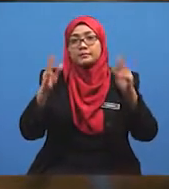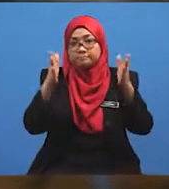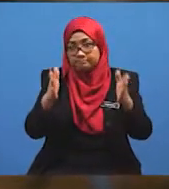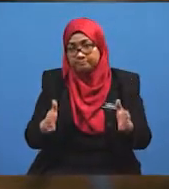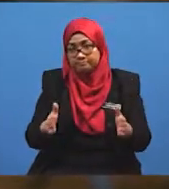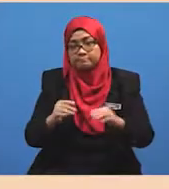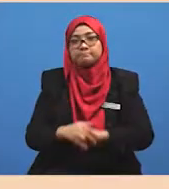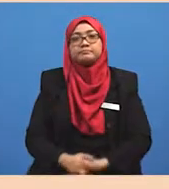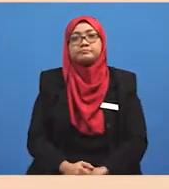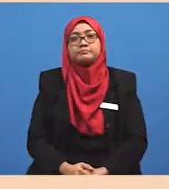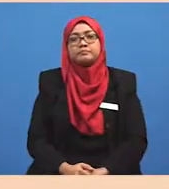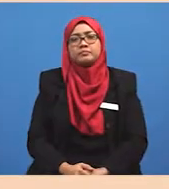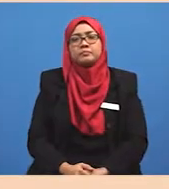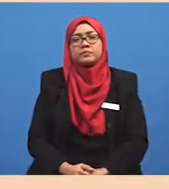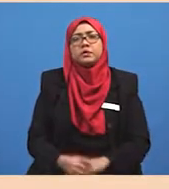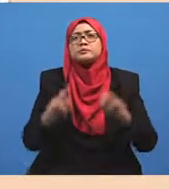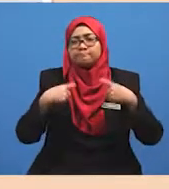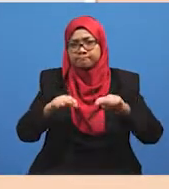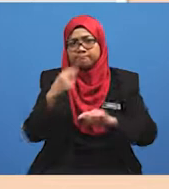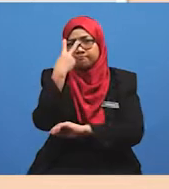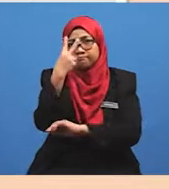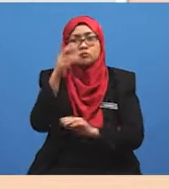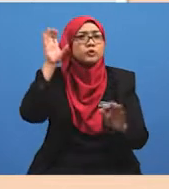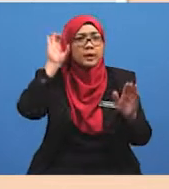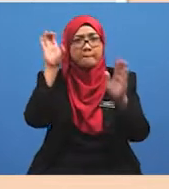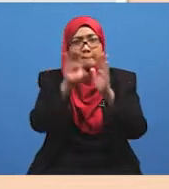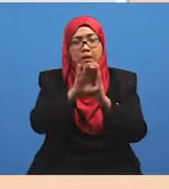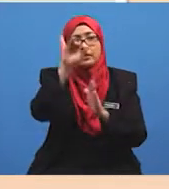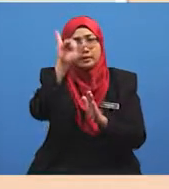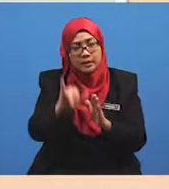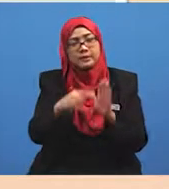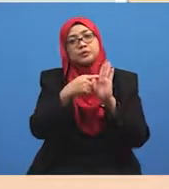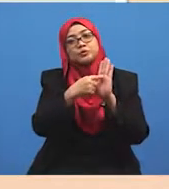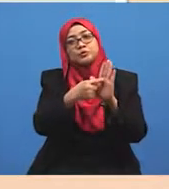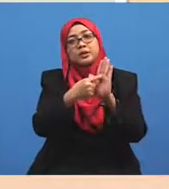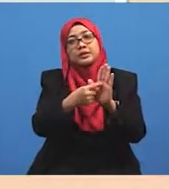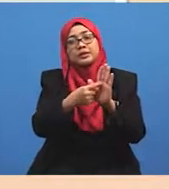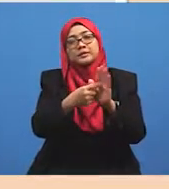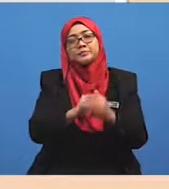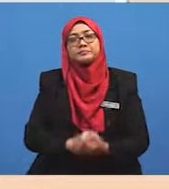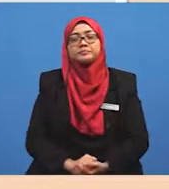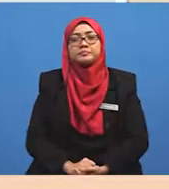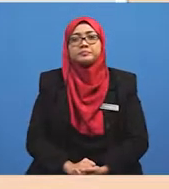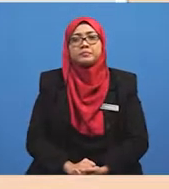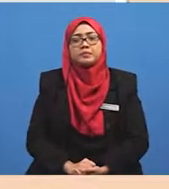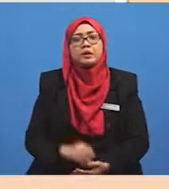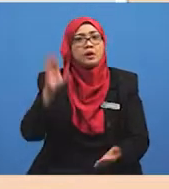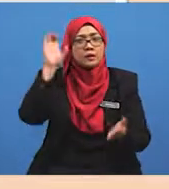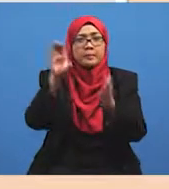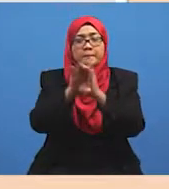gambar ini gambar ini memaparkan antara